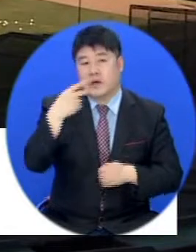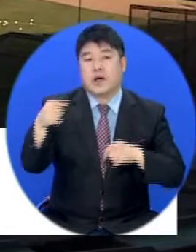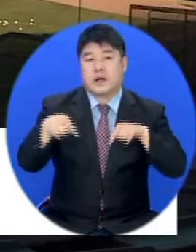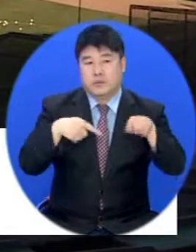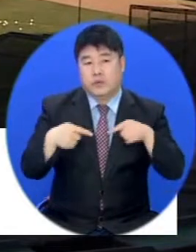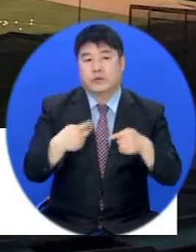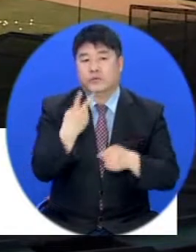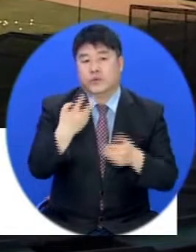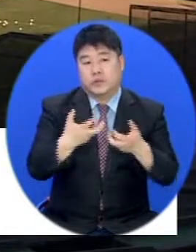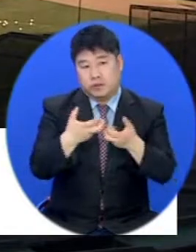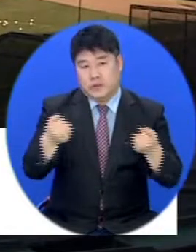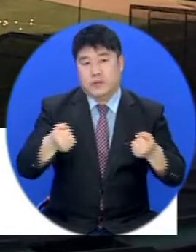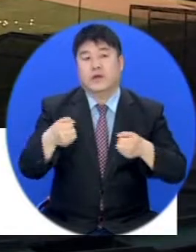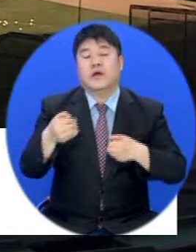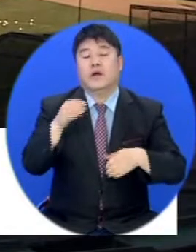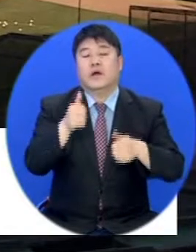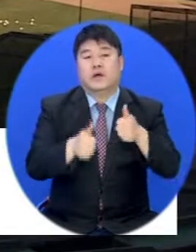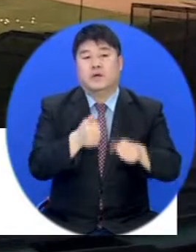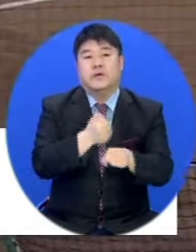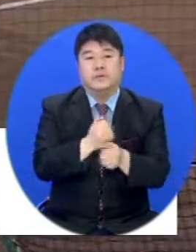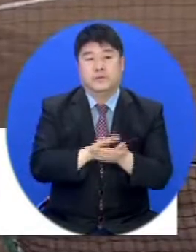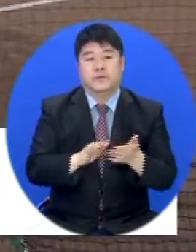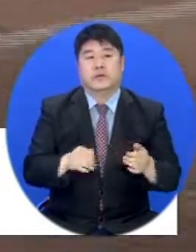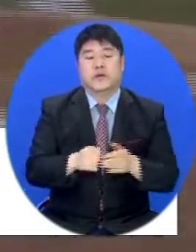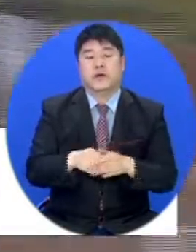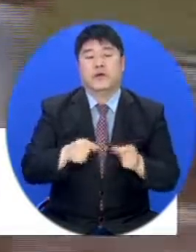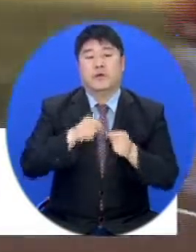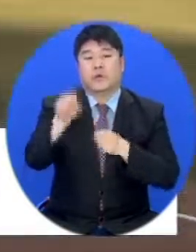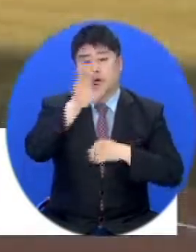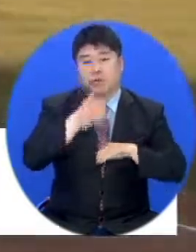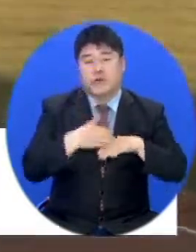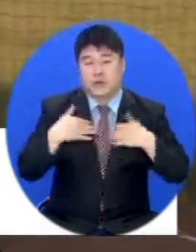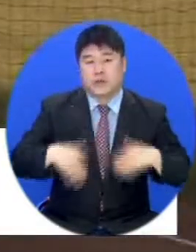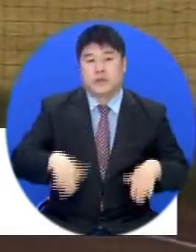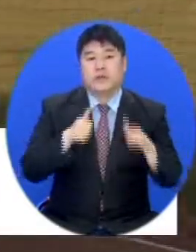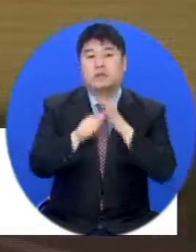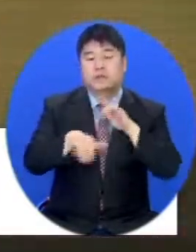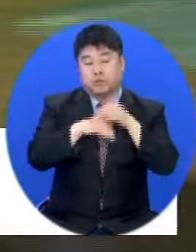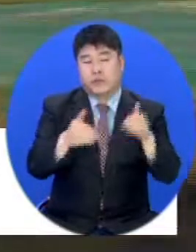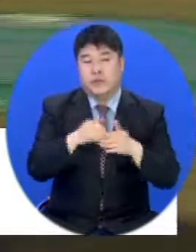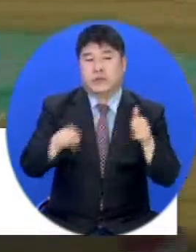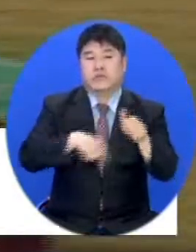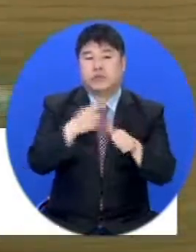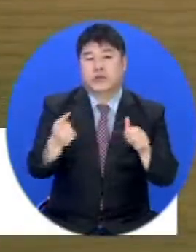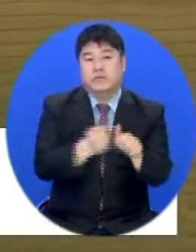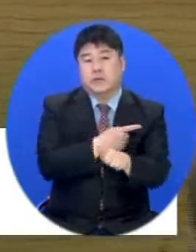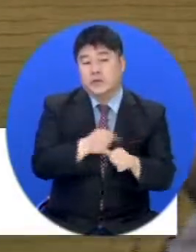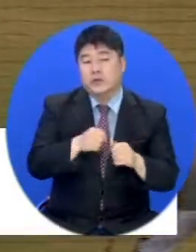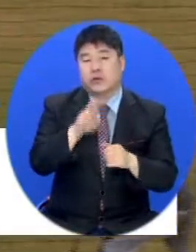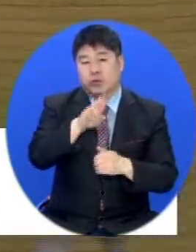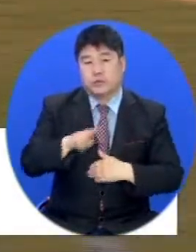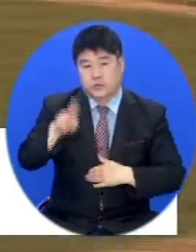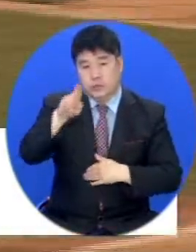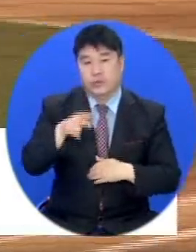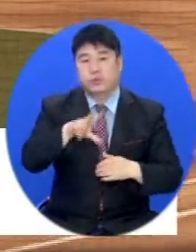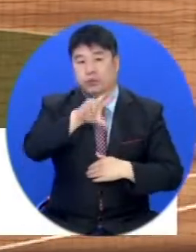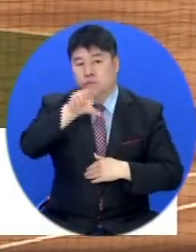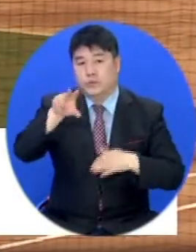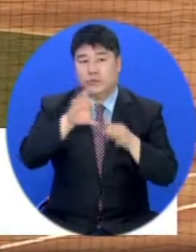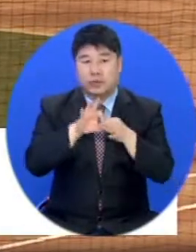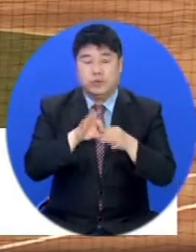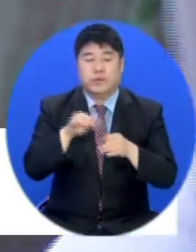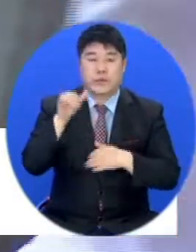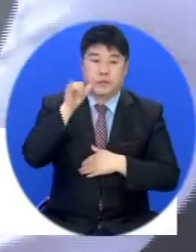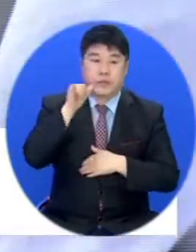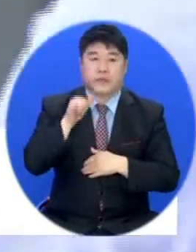했습니다. 기아는 오랜 훈련에 지친 선수단의 분위기를 환기시키고 유튜브 중계를 통해 팬들에게 이색